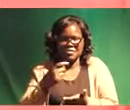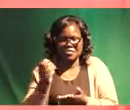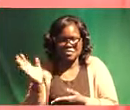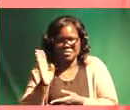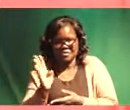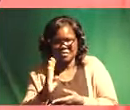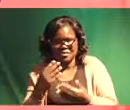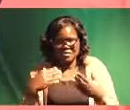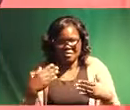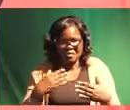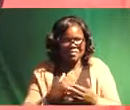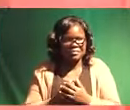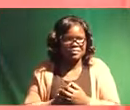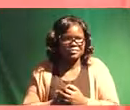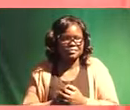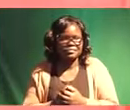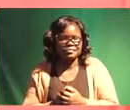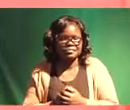wa kuone,